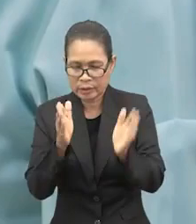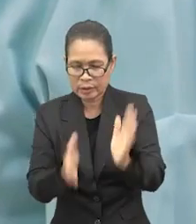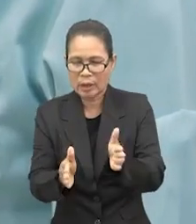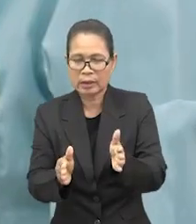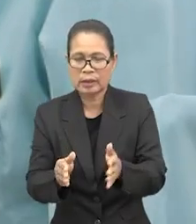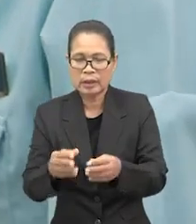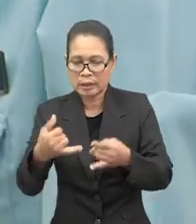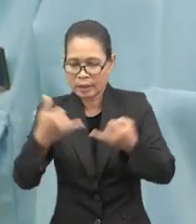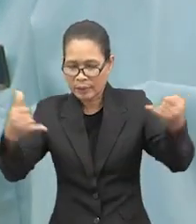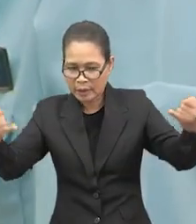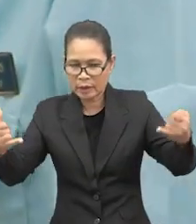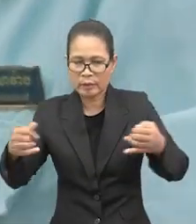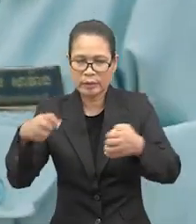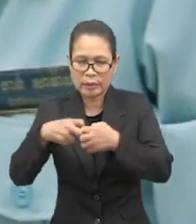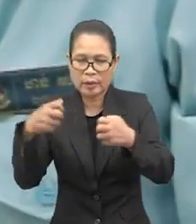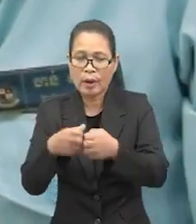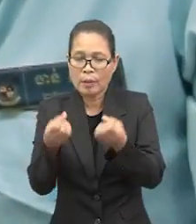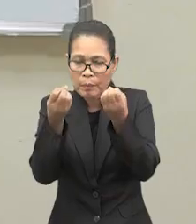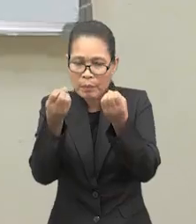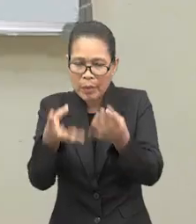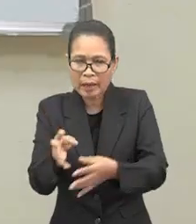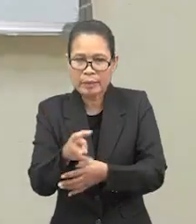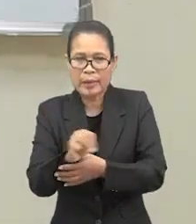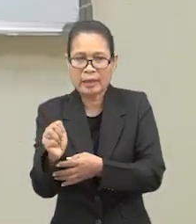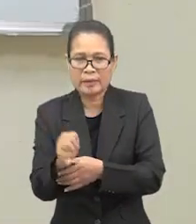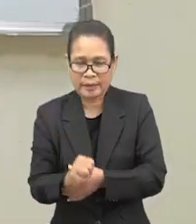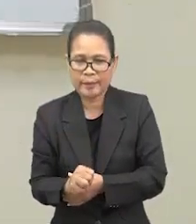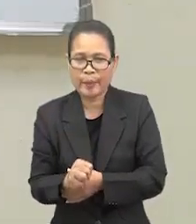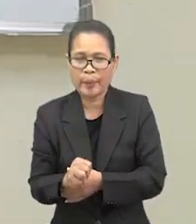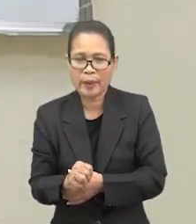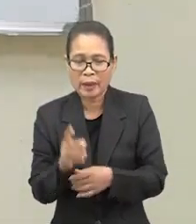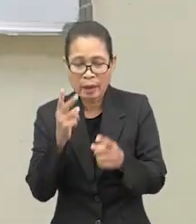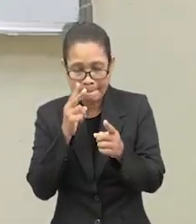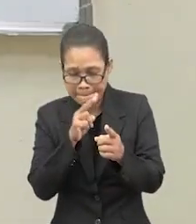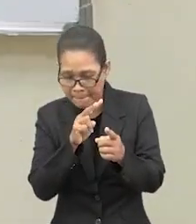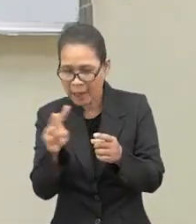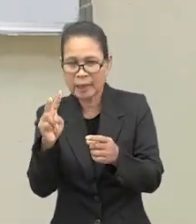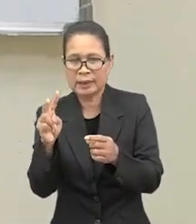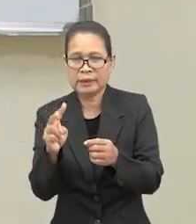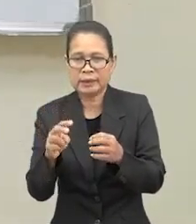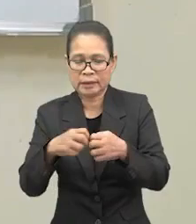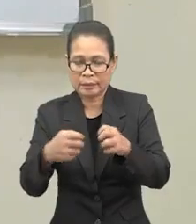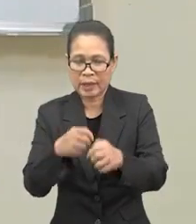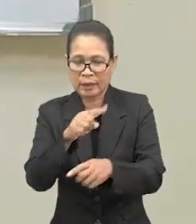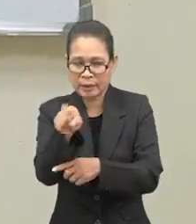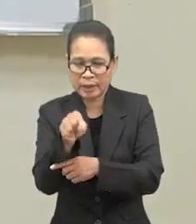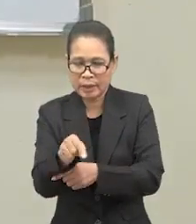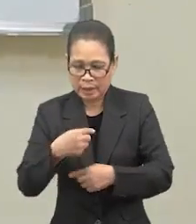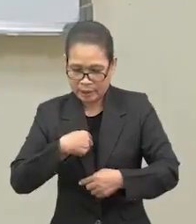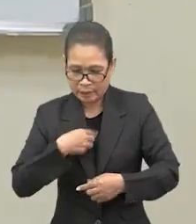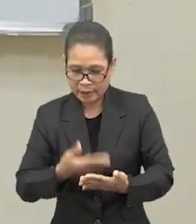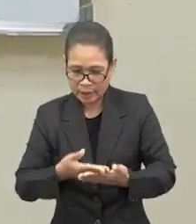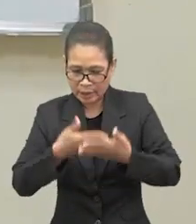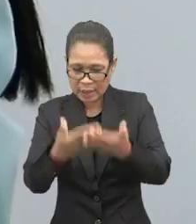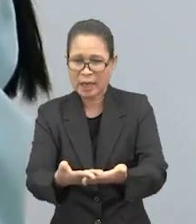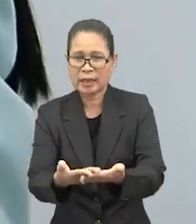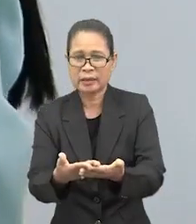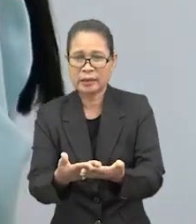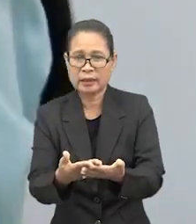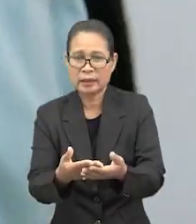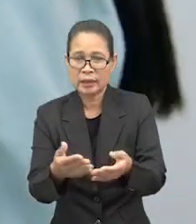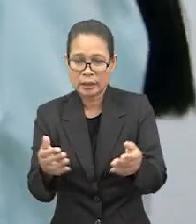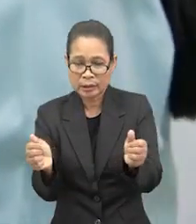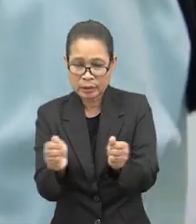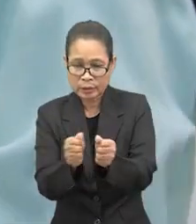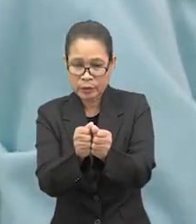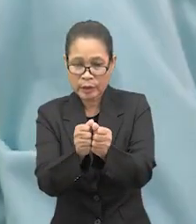xó xài phương, phần mán, mệt. Chà, nhưng con tiên mơ chùm nào đây nè cử bàn bằng cách. Chùm mối nâng lực bạc lệ,